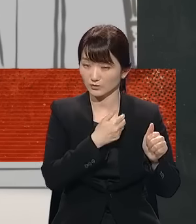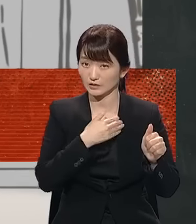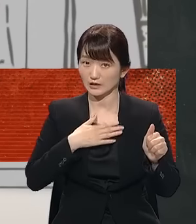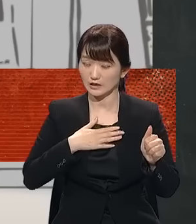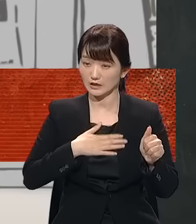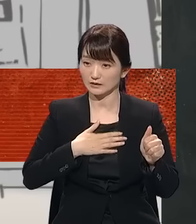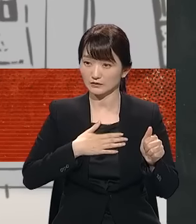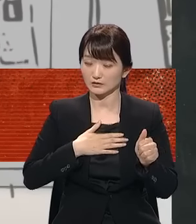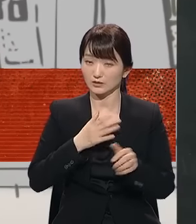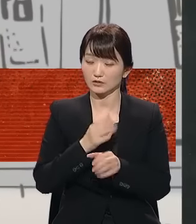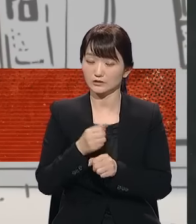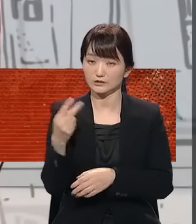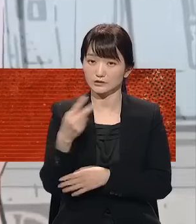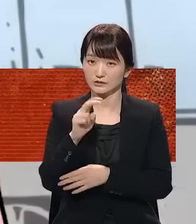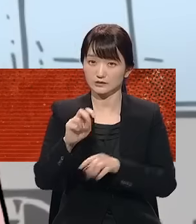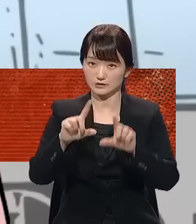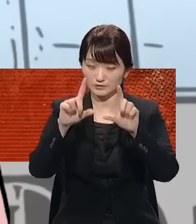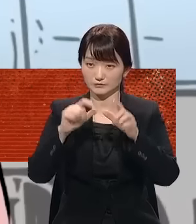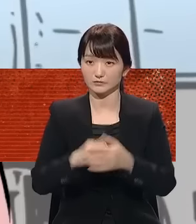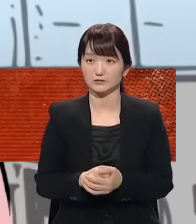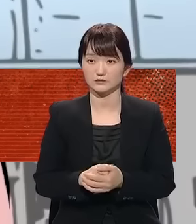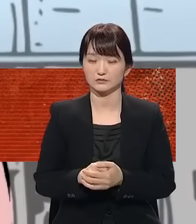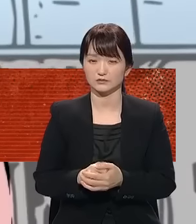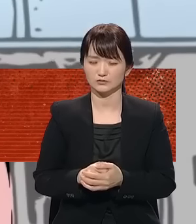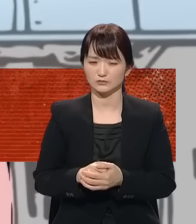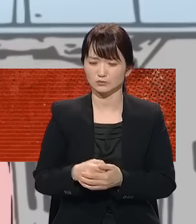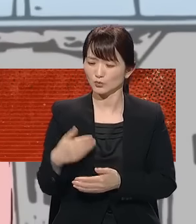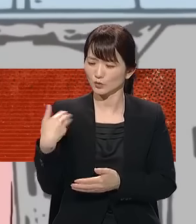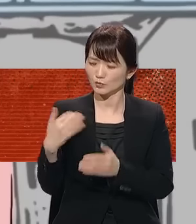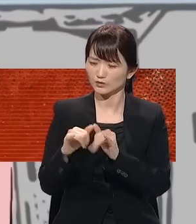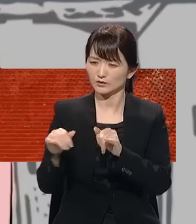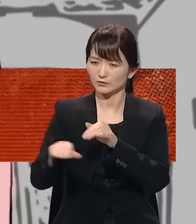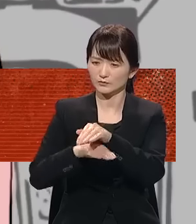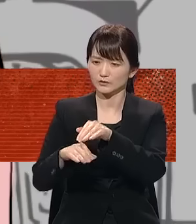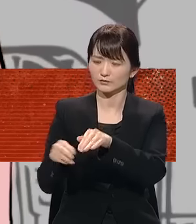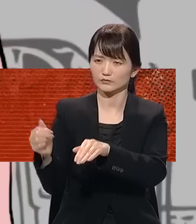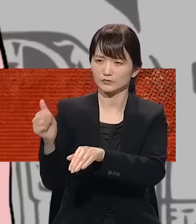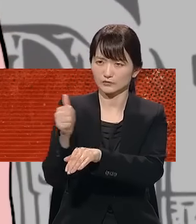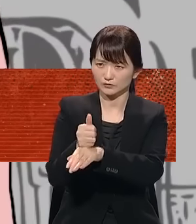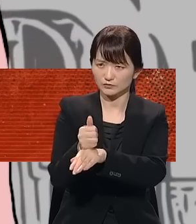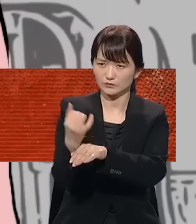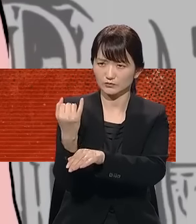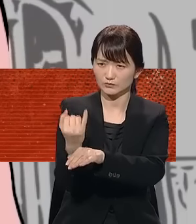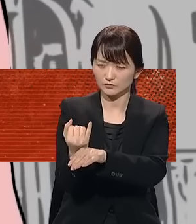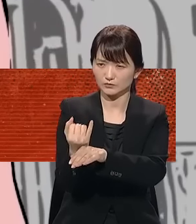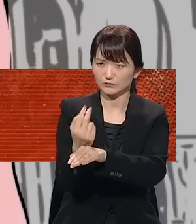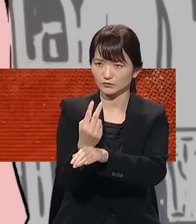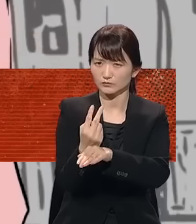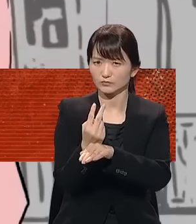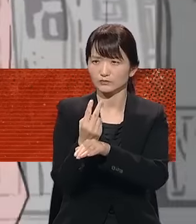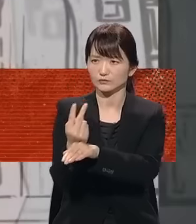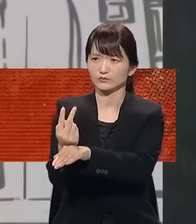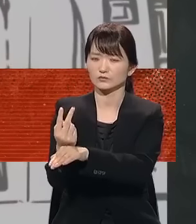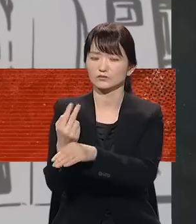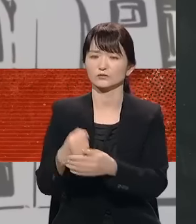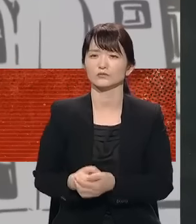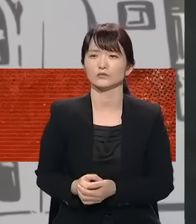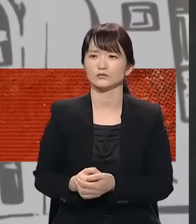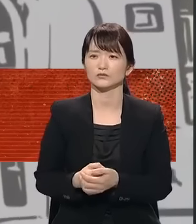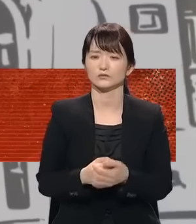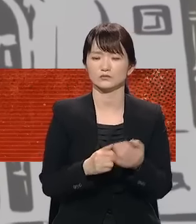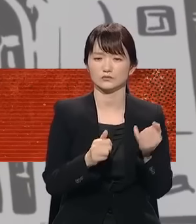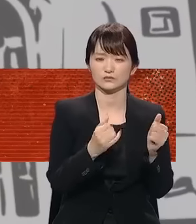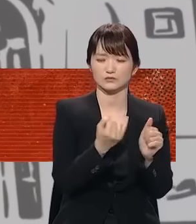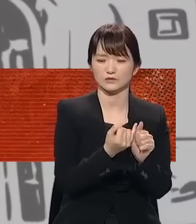있니다 낯선 남성 차에서 미래 즐기는 걸 직접 목격을 했고요 그 상대 남성은 아내랑 같이 전남의 한 군청에서 일하는